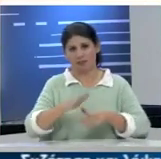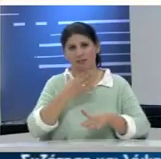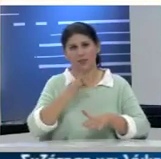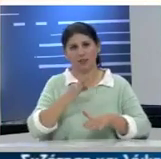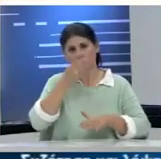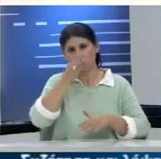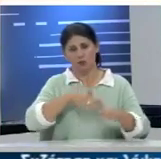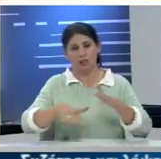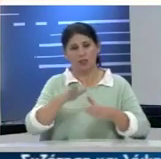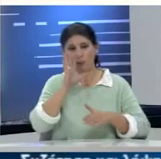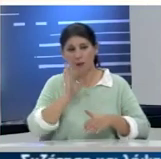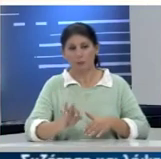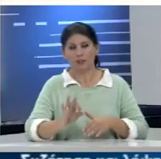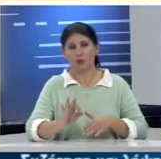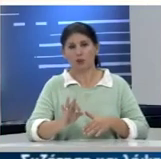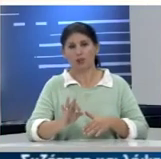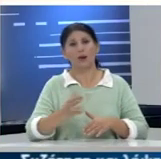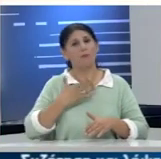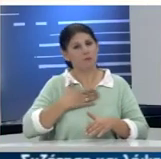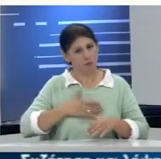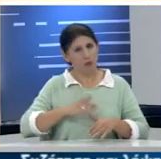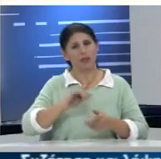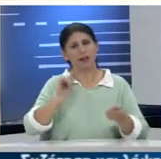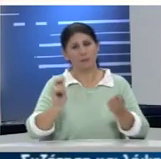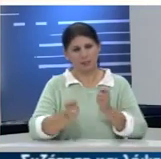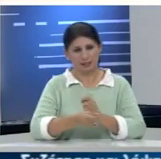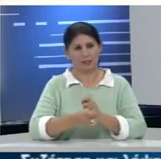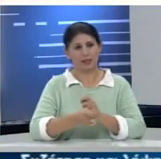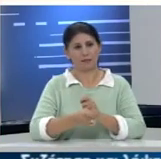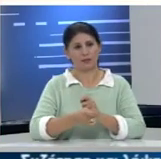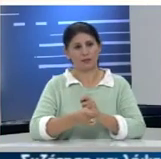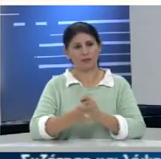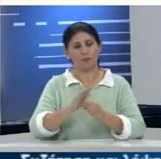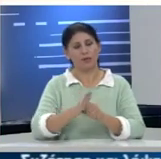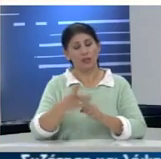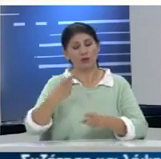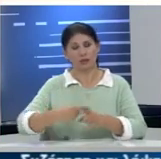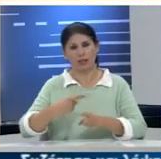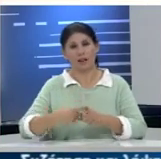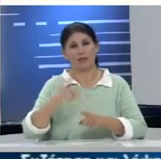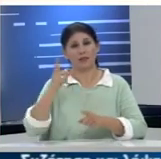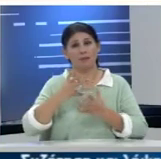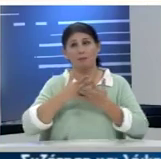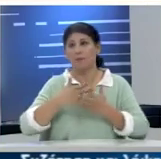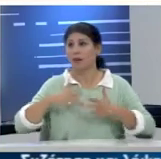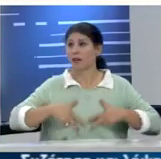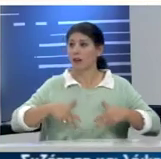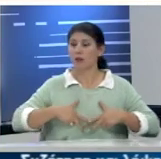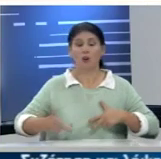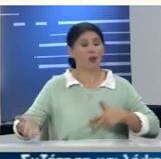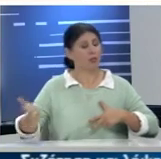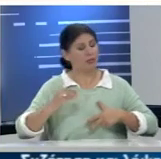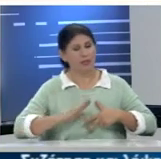το σκάνδαλο στην πραγματικότητα που θέλει να μετατρέψει πλήρως την Ελλάδα σε μία χώρα όπου δεν